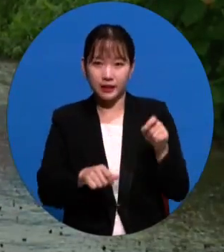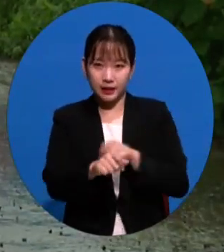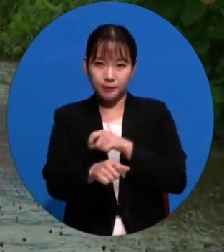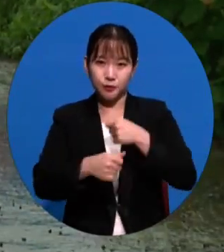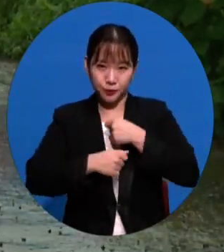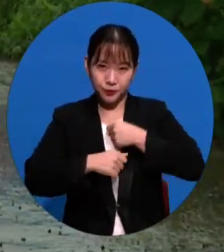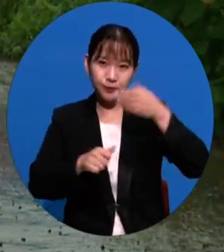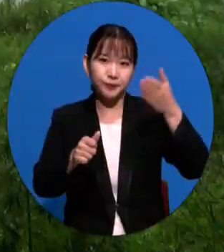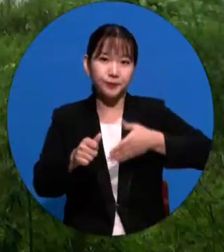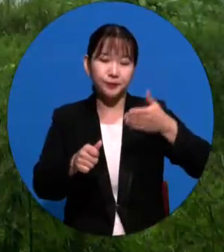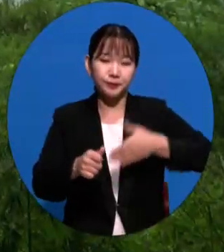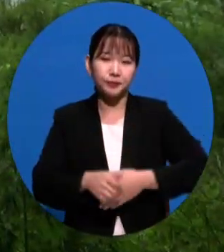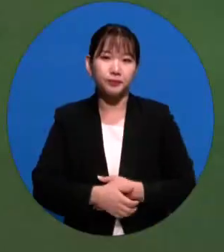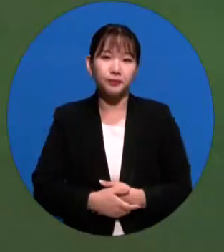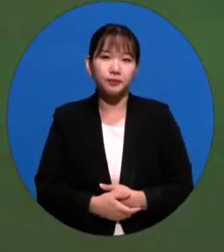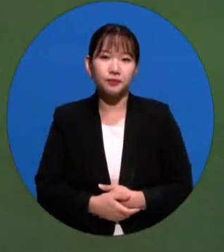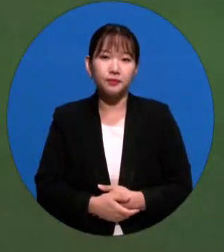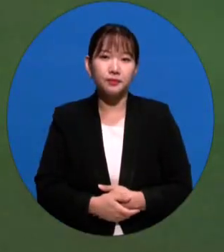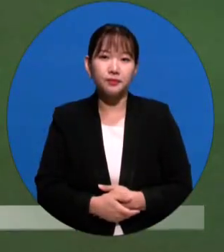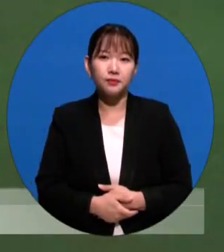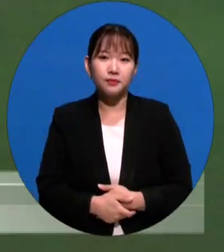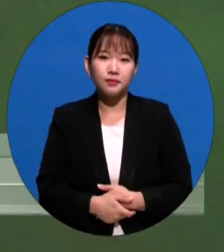각별한 주의를 당부했습니다.